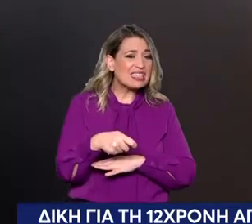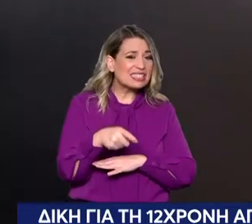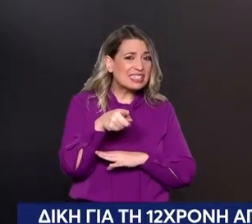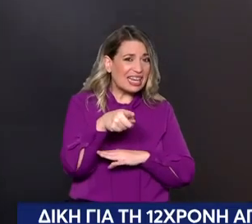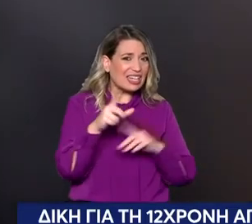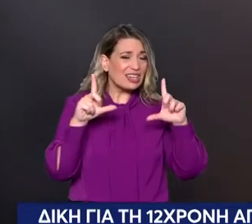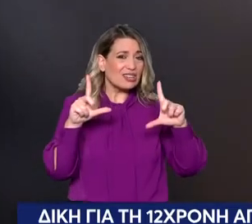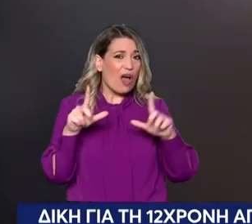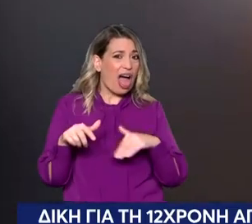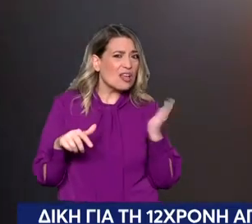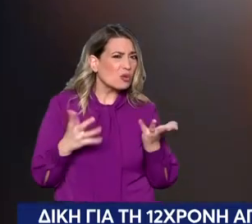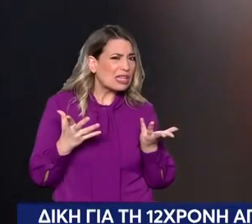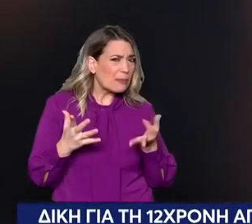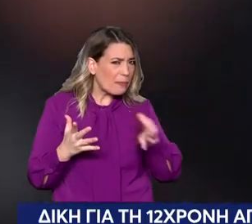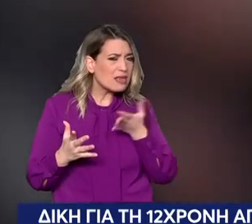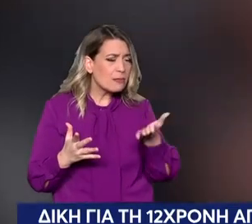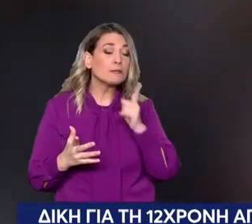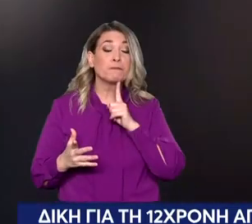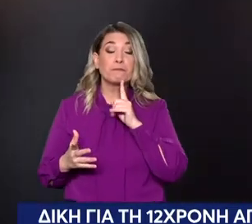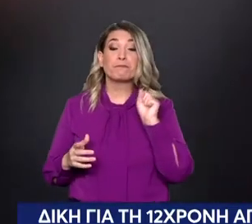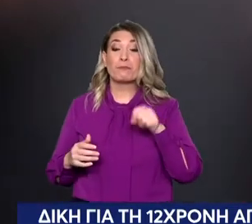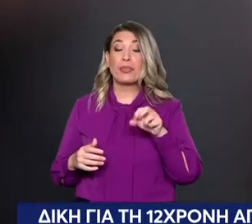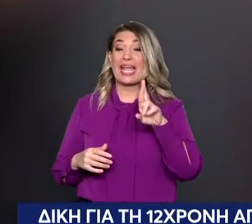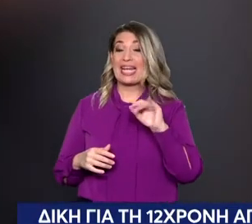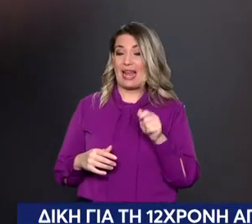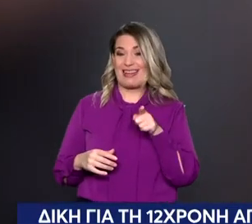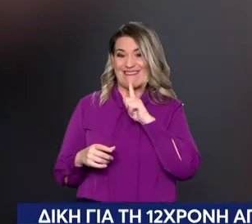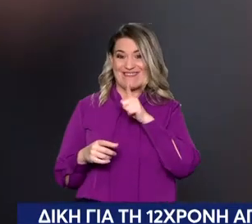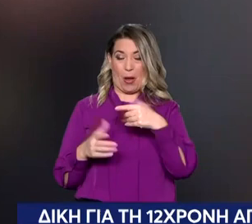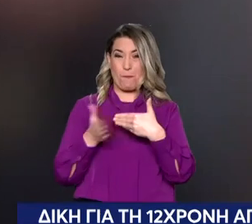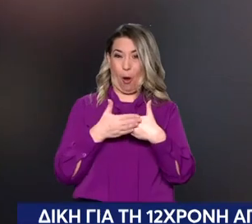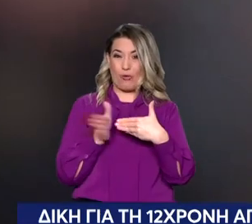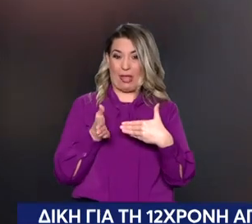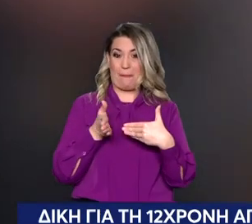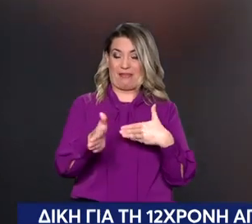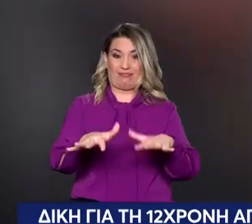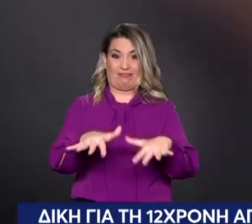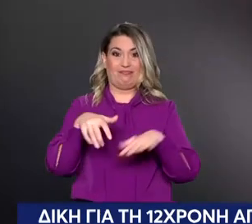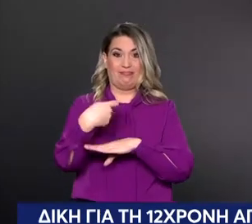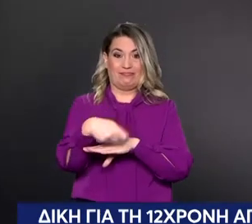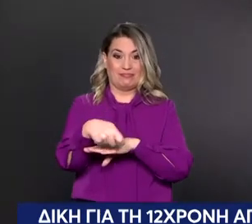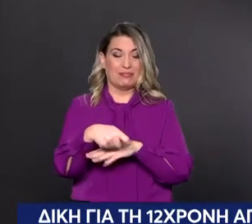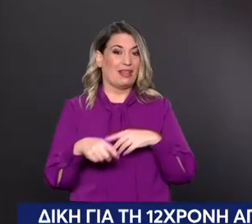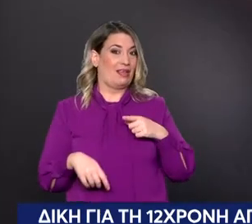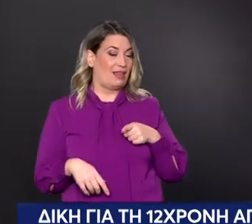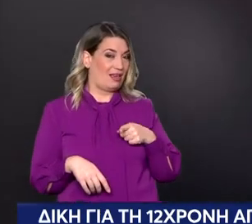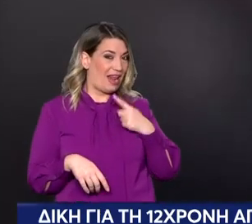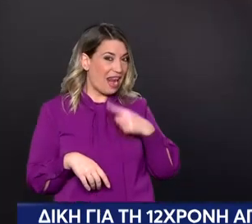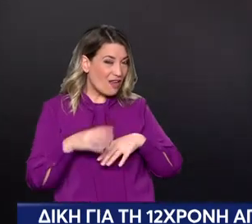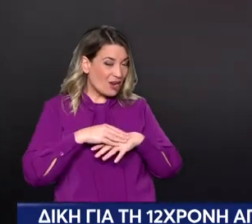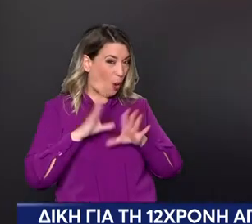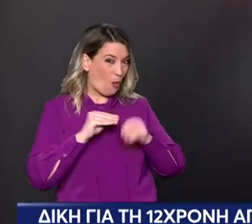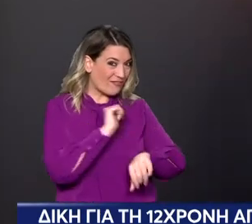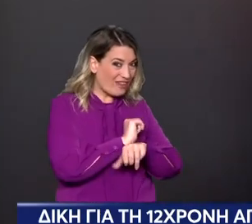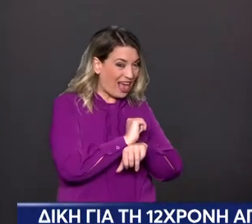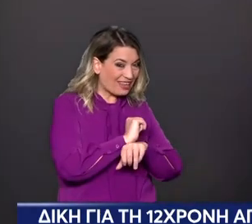από την αίθουσα όπου διεξάγεται η δίκη εδώ βλέπουμε πλήθος κόσμου είναι η στιγμή που γίνεται η μεταγωγή των ακριβώς μπαίνουνε